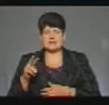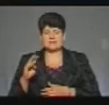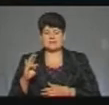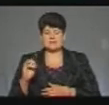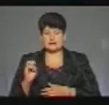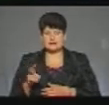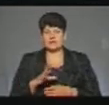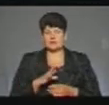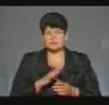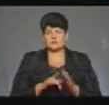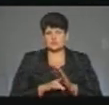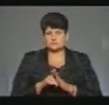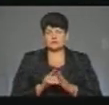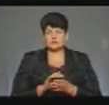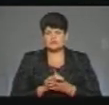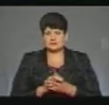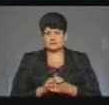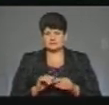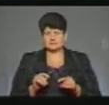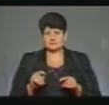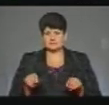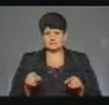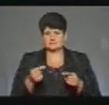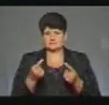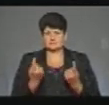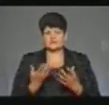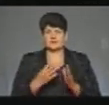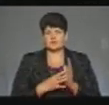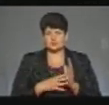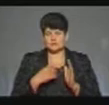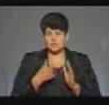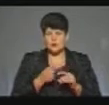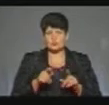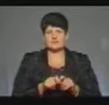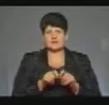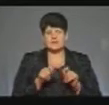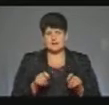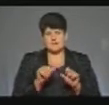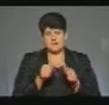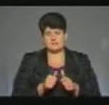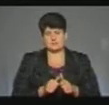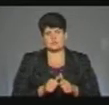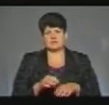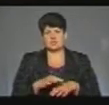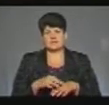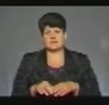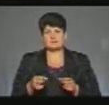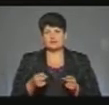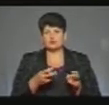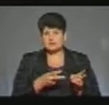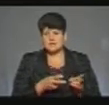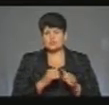товариства «Лемківщина» на початку 90-х. Далі із земляками відкривала пам'ятник жертвам депортації. Щороку бере участь у